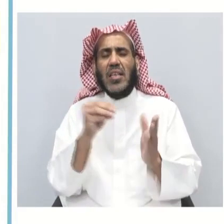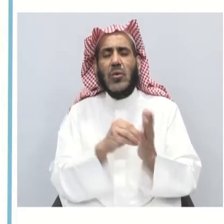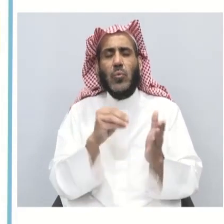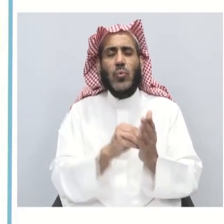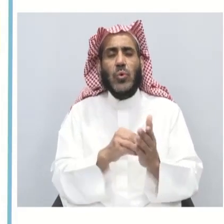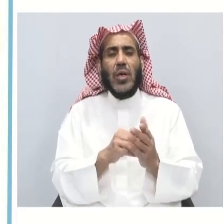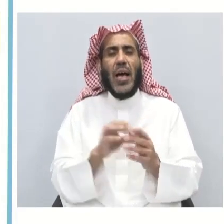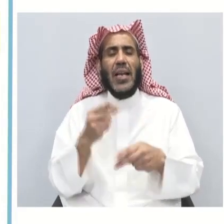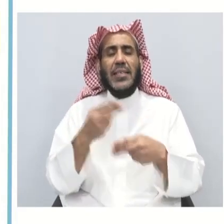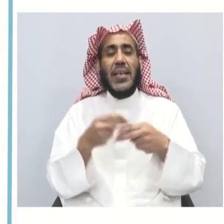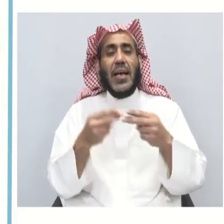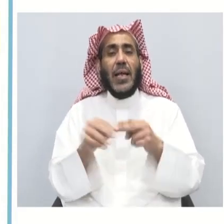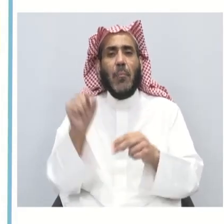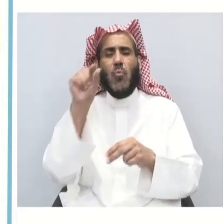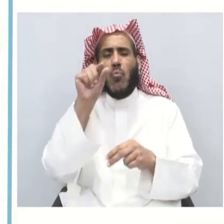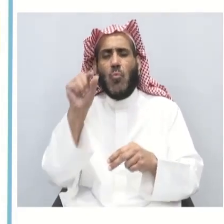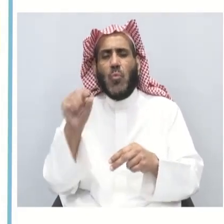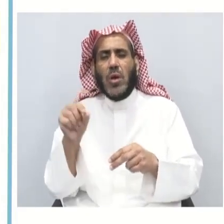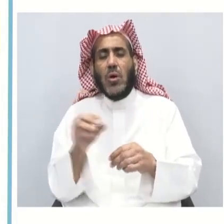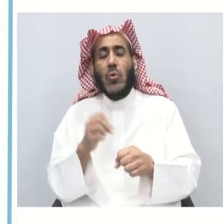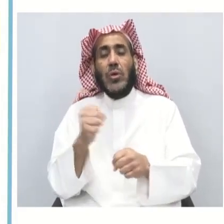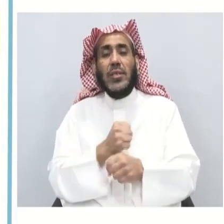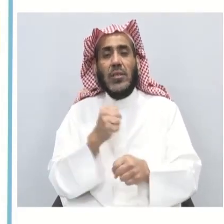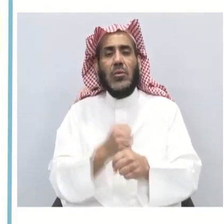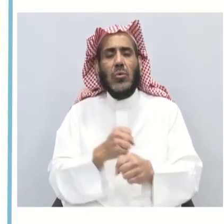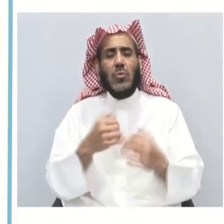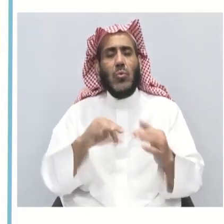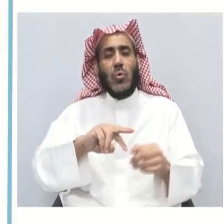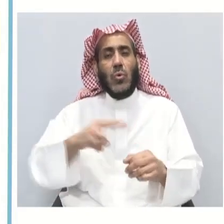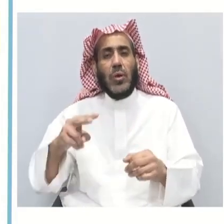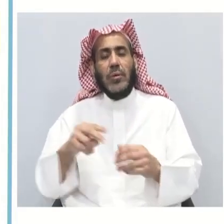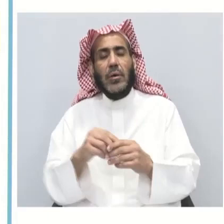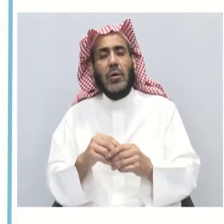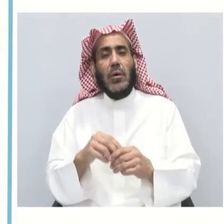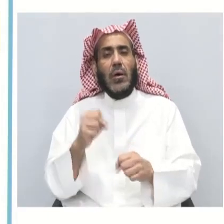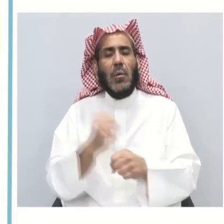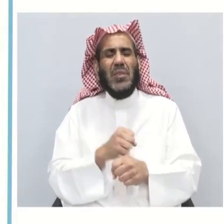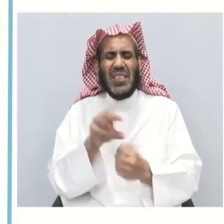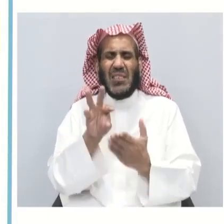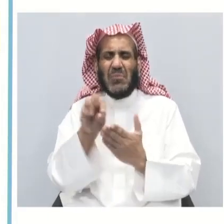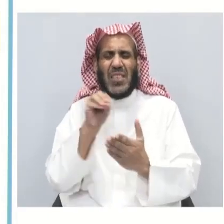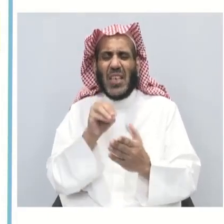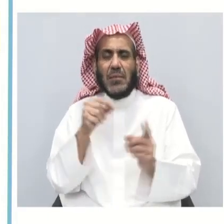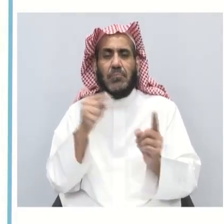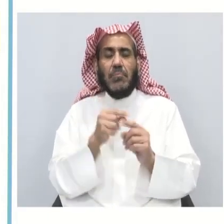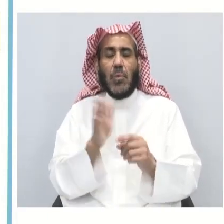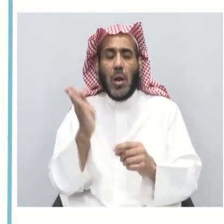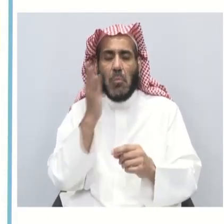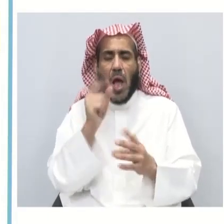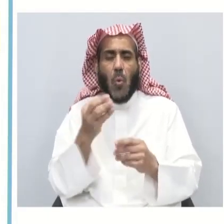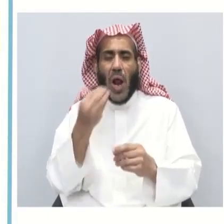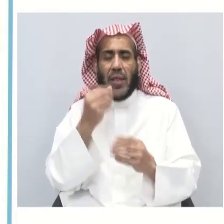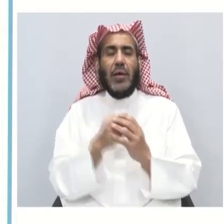على تراكيب أنبوبية وتستخدم طرق أخرى، عملية امتصاص مباشرة للماء